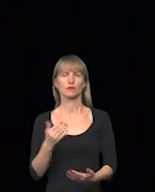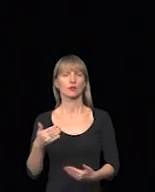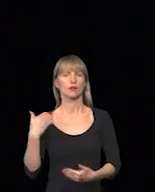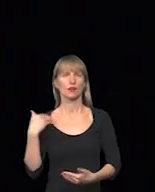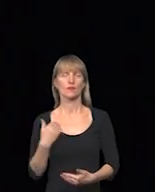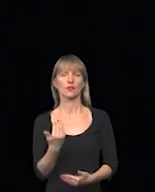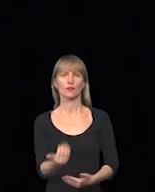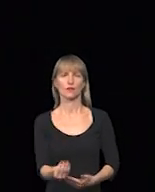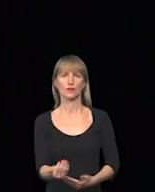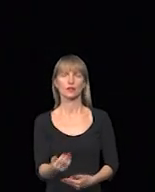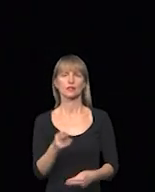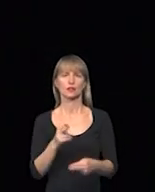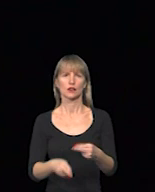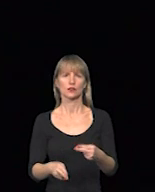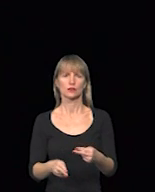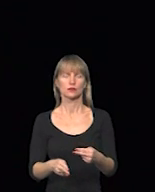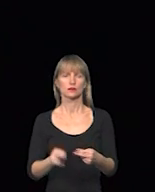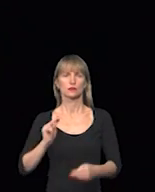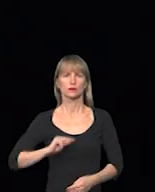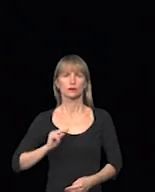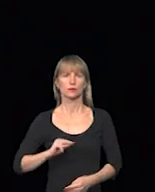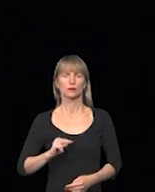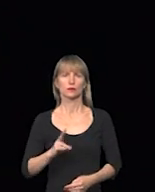Нещодавно ви закінчили роботу над